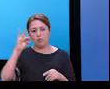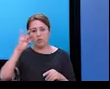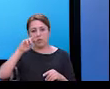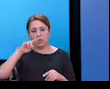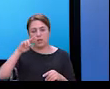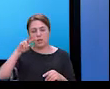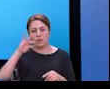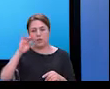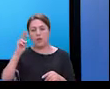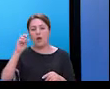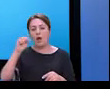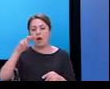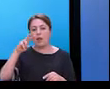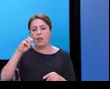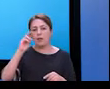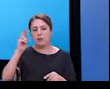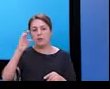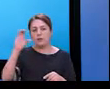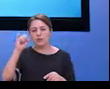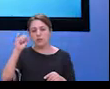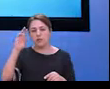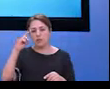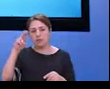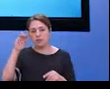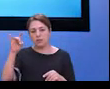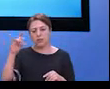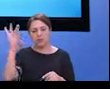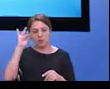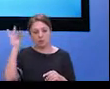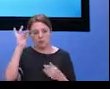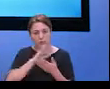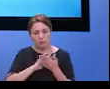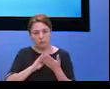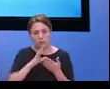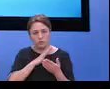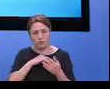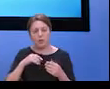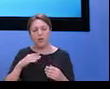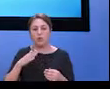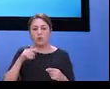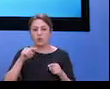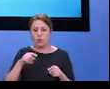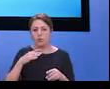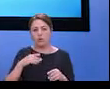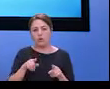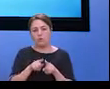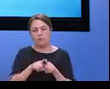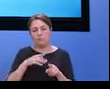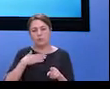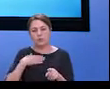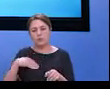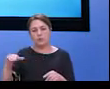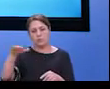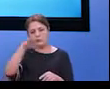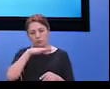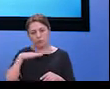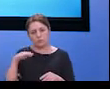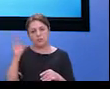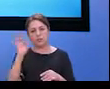асарини ёзган ва бу ҳақида ёзар экан, бизнинг ўлка ҳақида ҳам ёзиб ўтган. Демак,